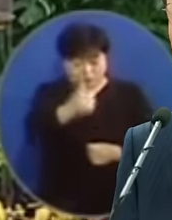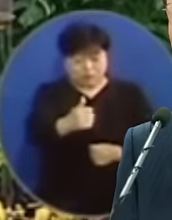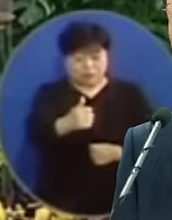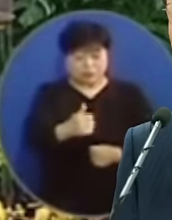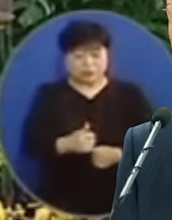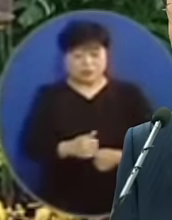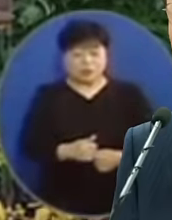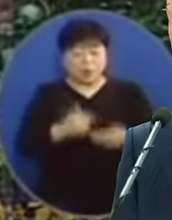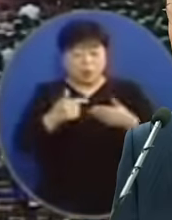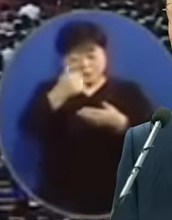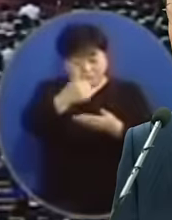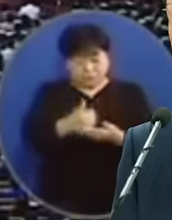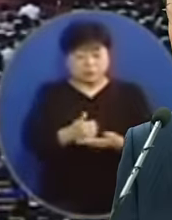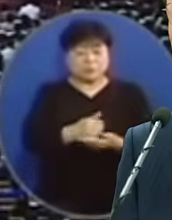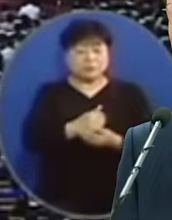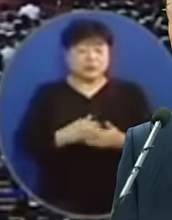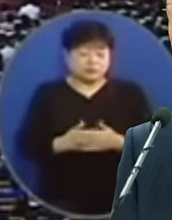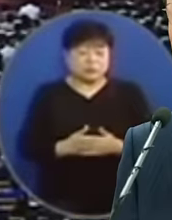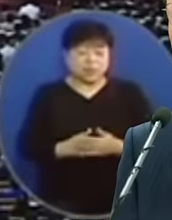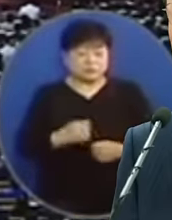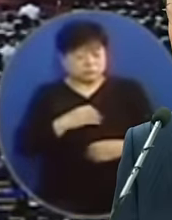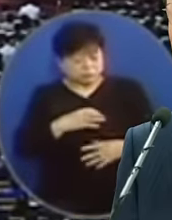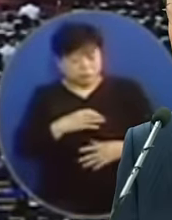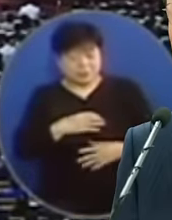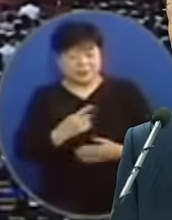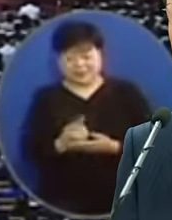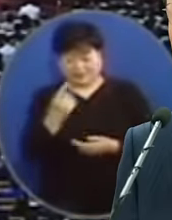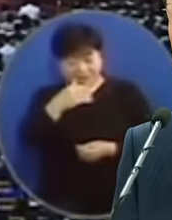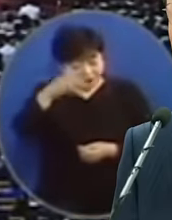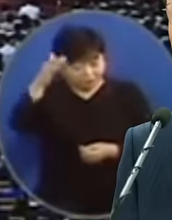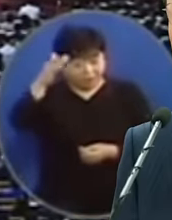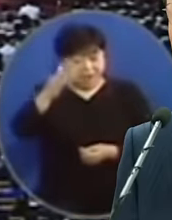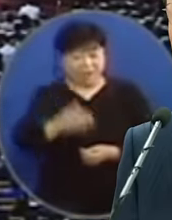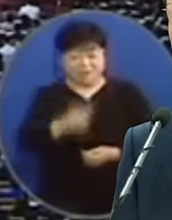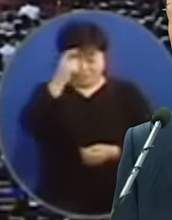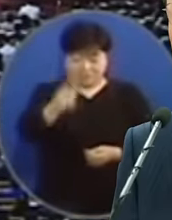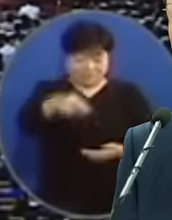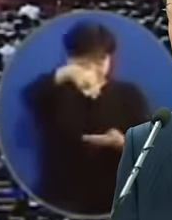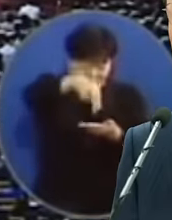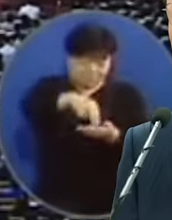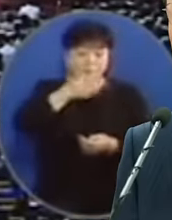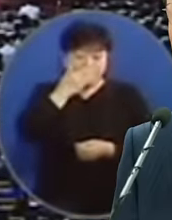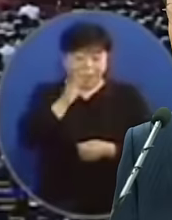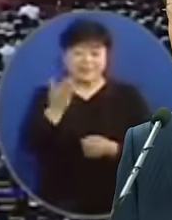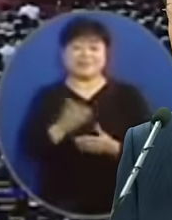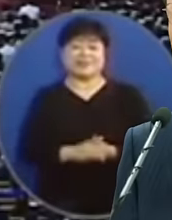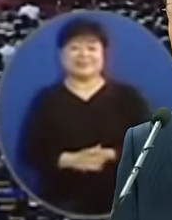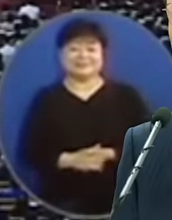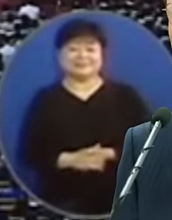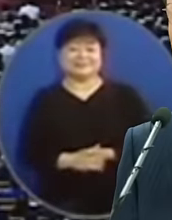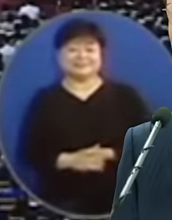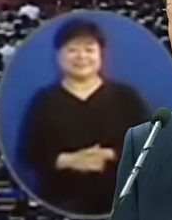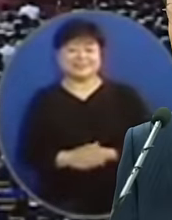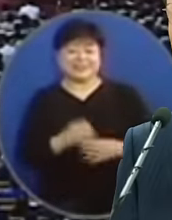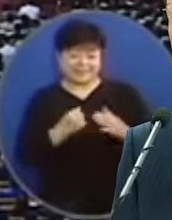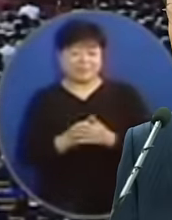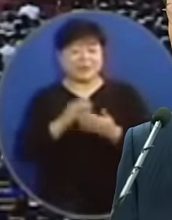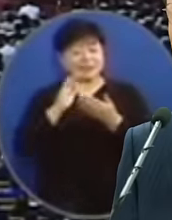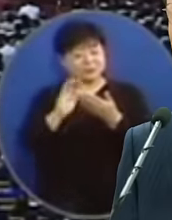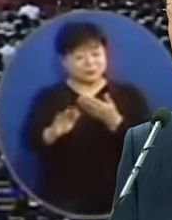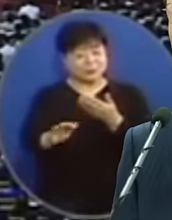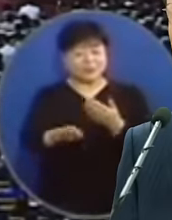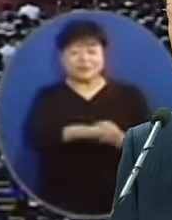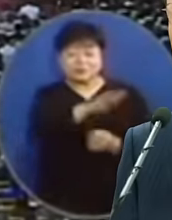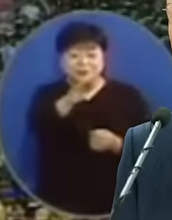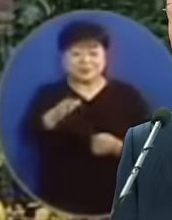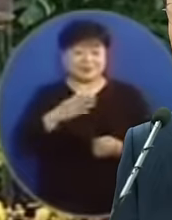확실히 모시면 모든 불안과 두려움이 다 떨어져 나가고 든든히 있을 수가 있게 되는 것입니다. 그러고 난 다음에